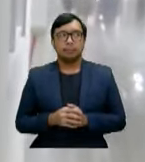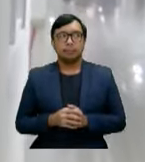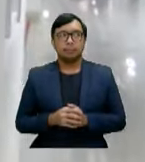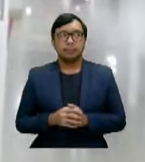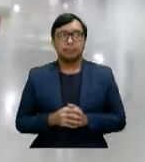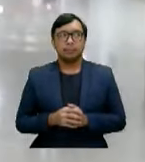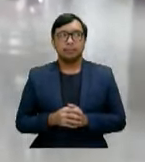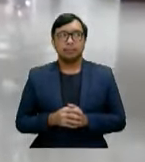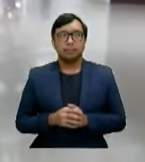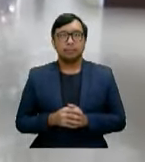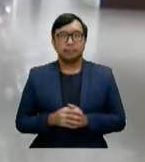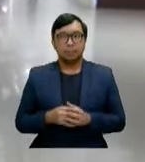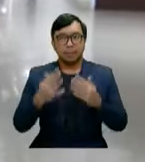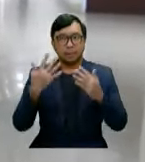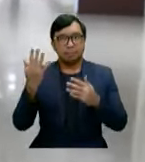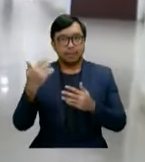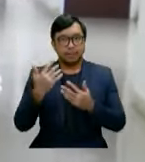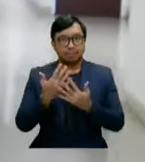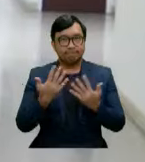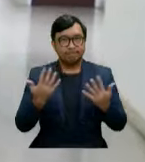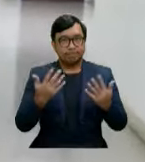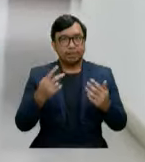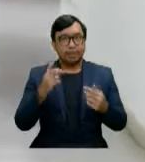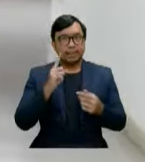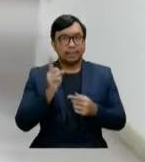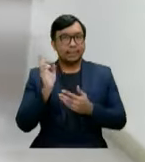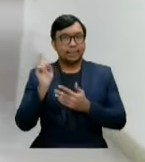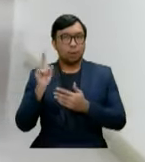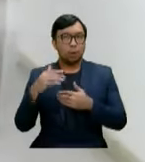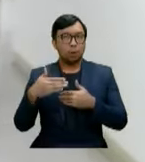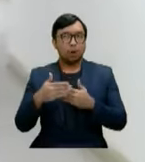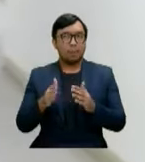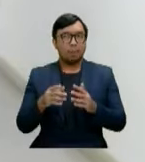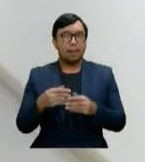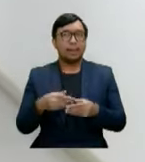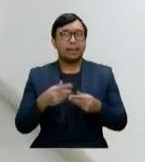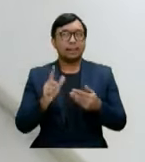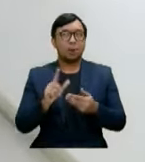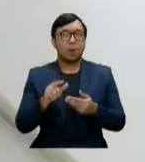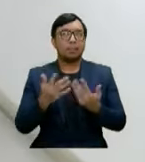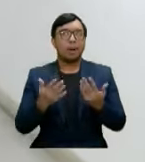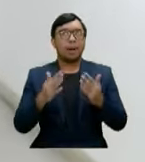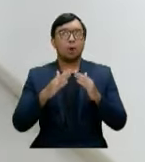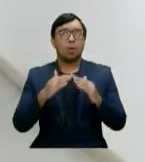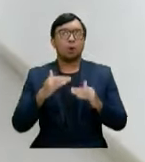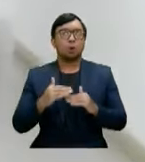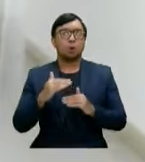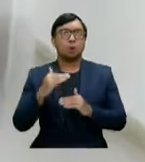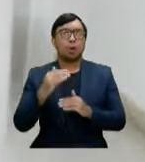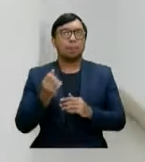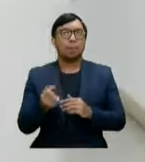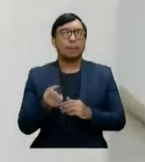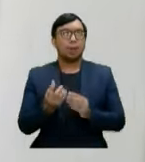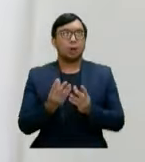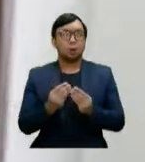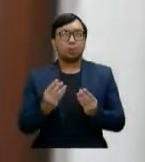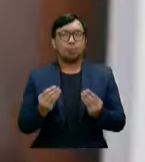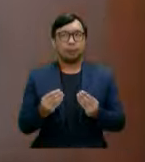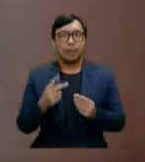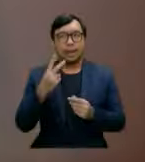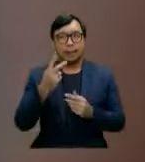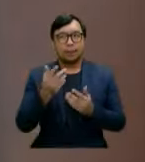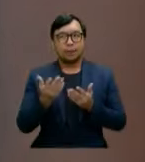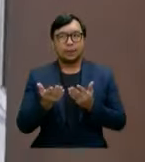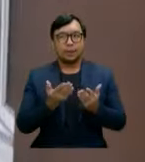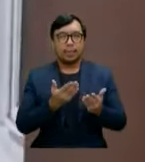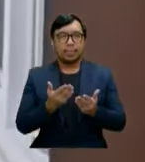Nah, pemirsa, ini adalah salah satu hunian yang ditawarkan di rusun Pasar Rumput. Kita akan coba lihat bagaimana fasilitasnya. Jadi